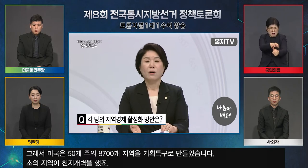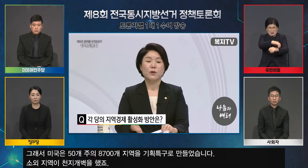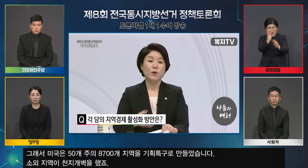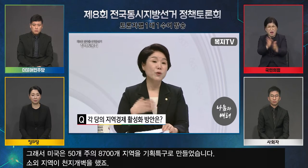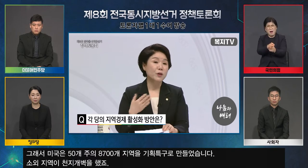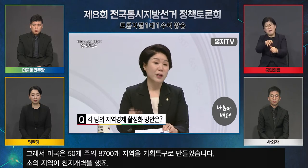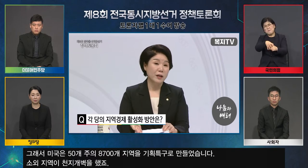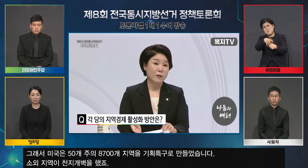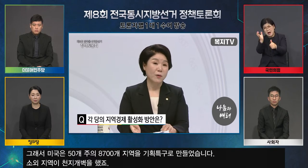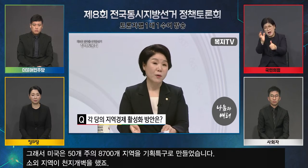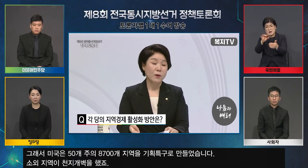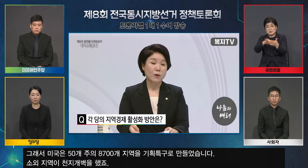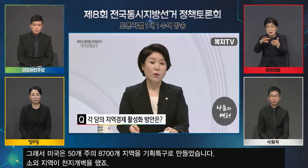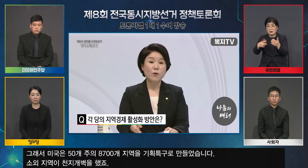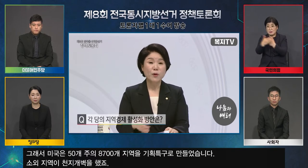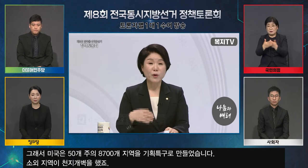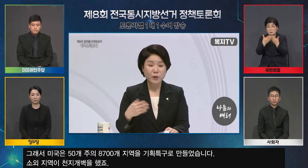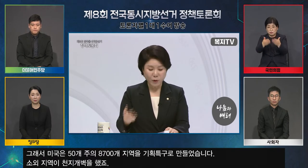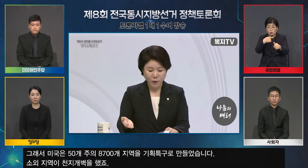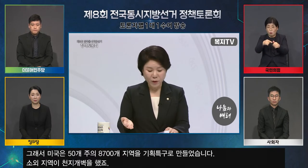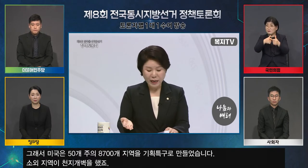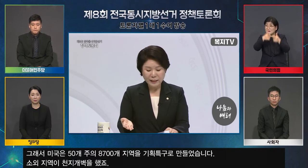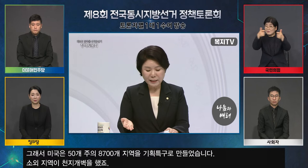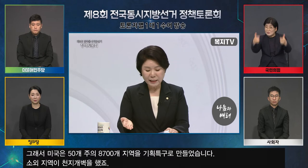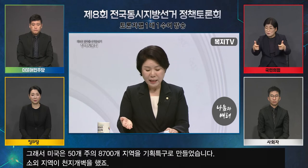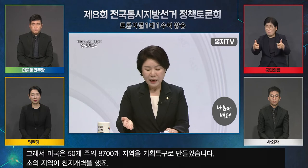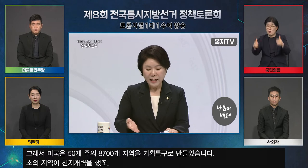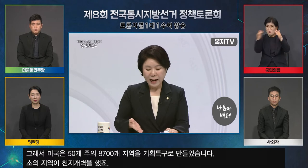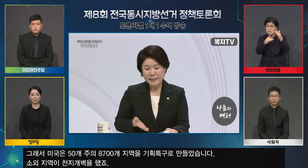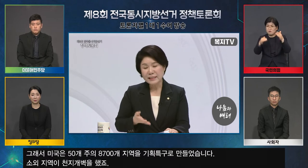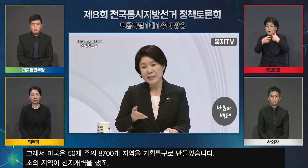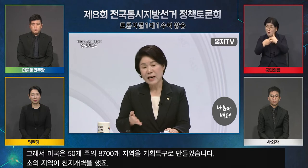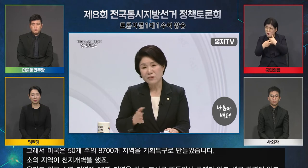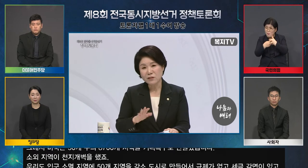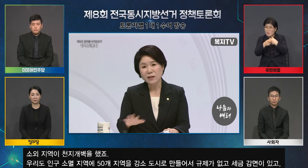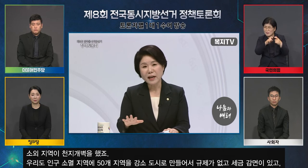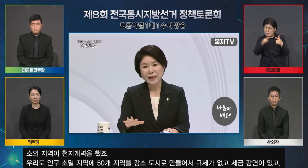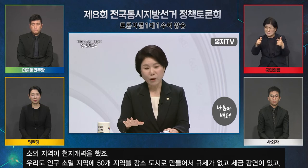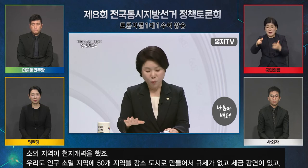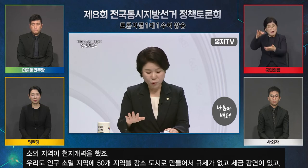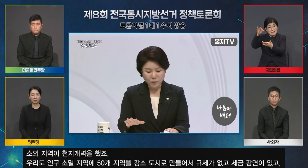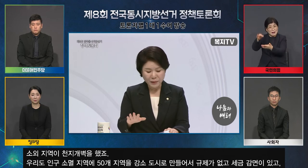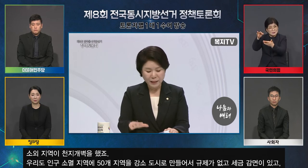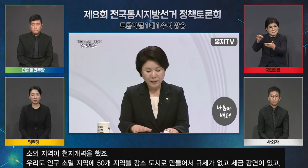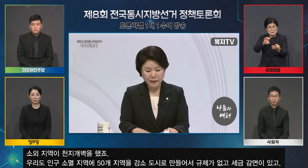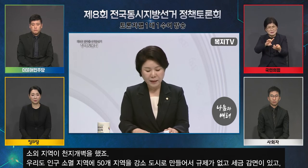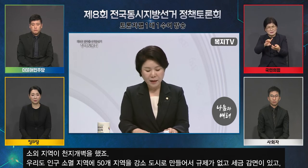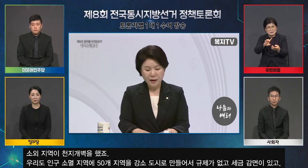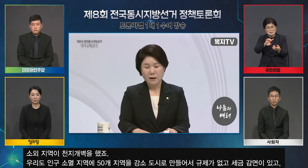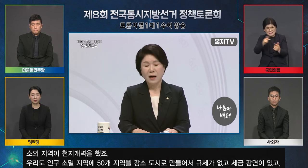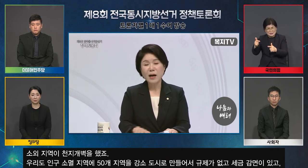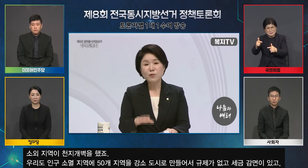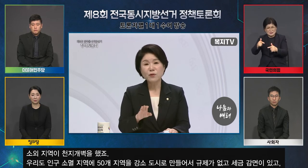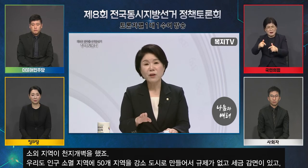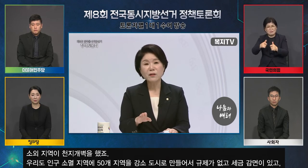교육이 있고 공공의료라는 가치제가 넉넉하게 공급되는